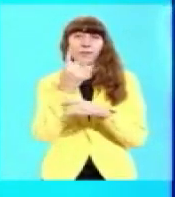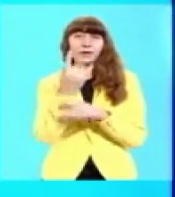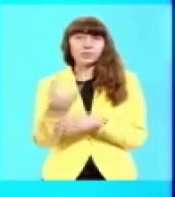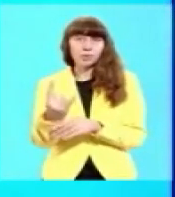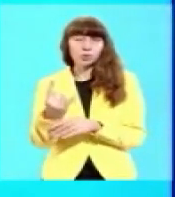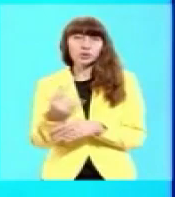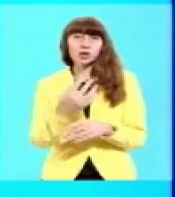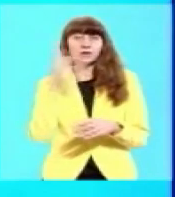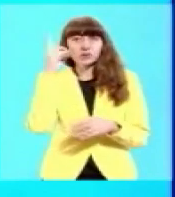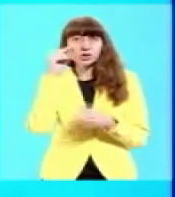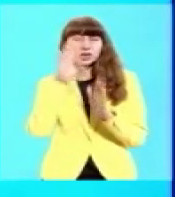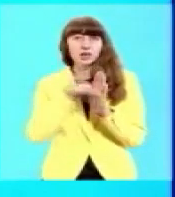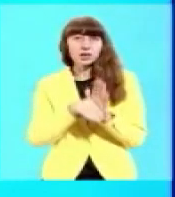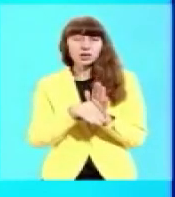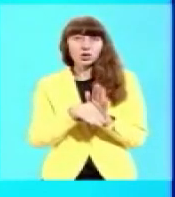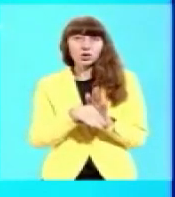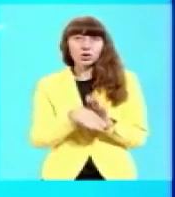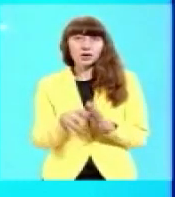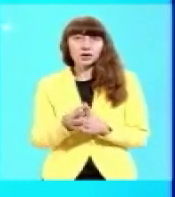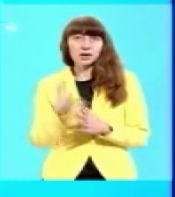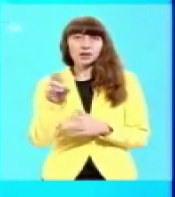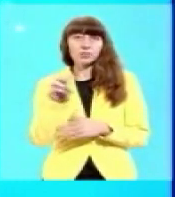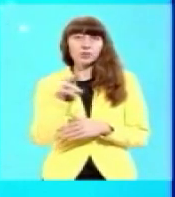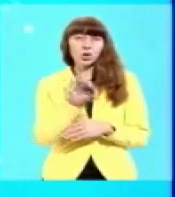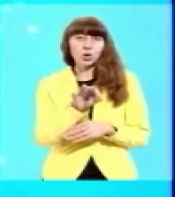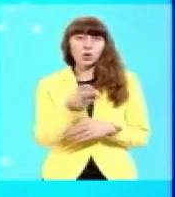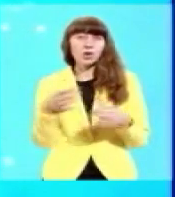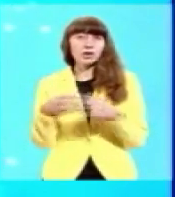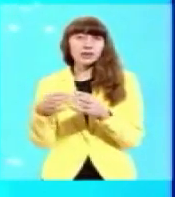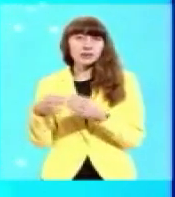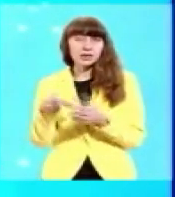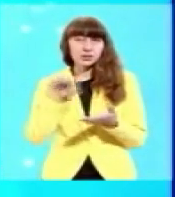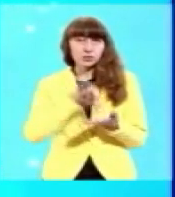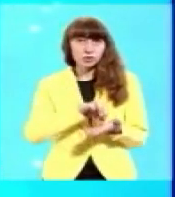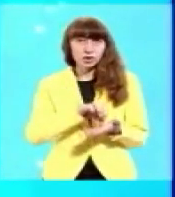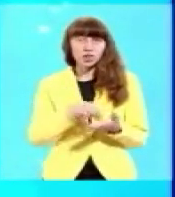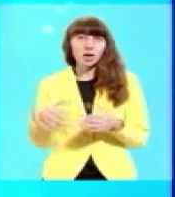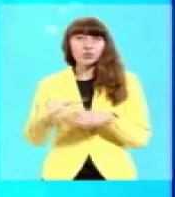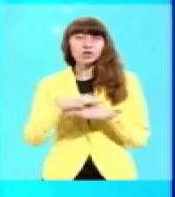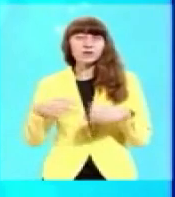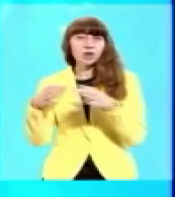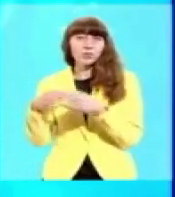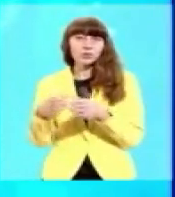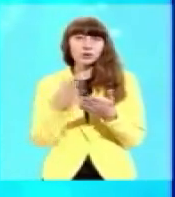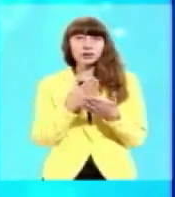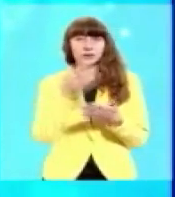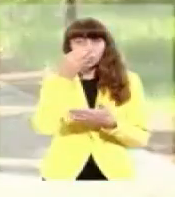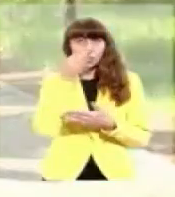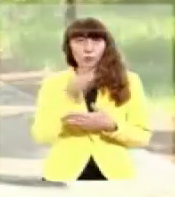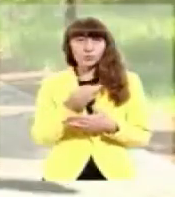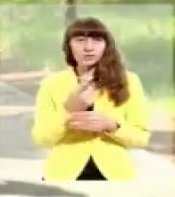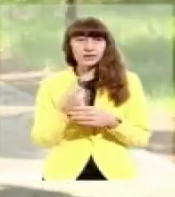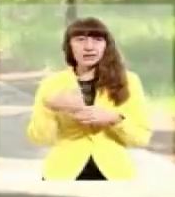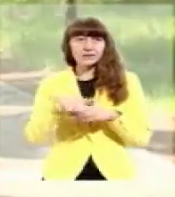емес ұйымдар мен қоғамдық бірлестіктердің жетекшілері, балалар құқығын қорғауда тәжірибесі бар азаматтар бар. Енді баланың құқықтары